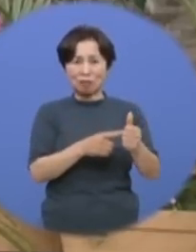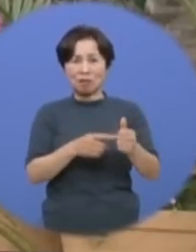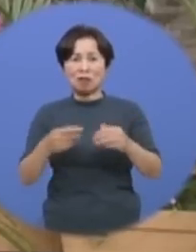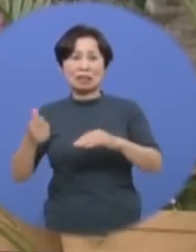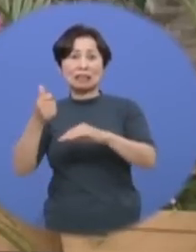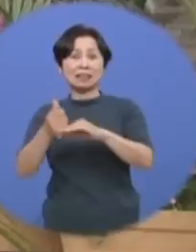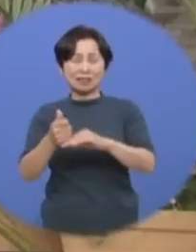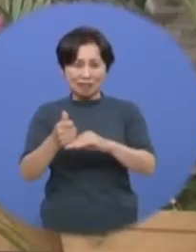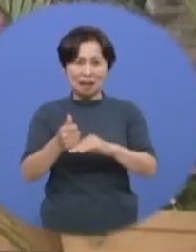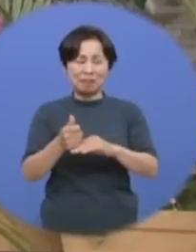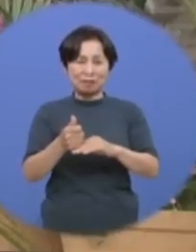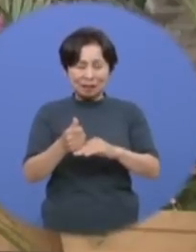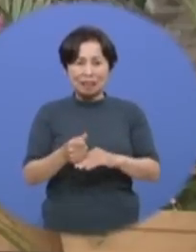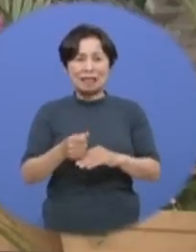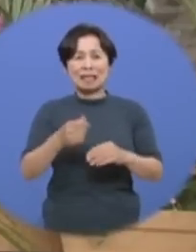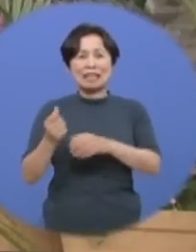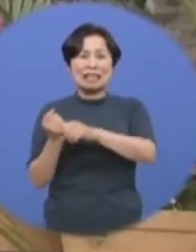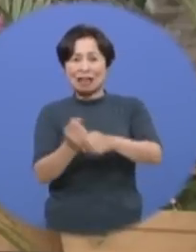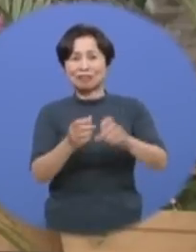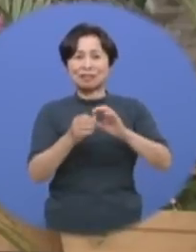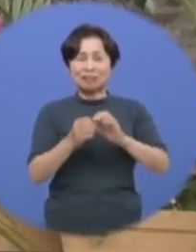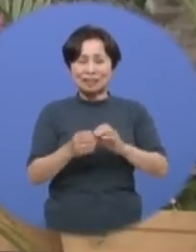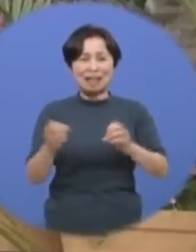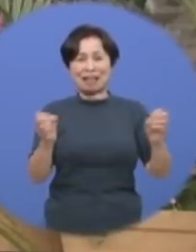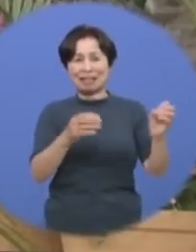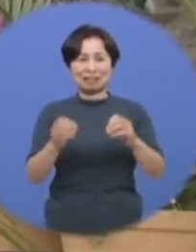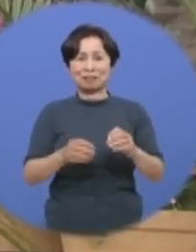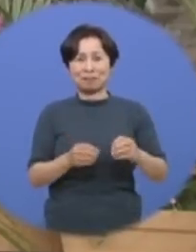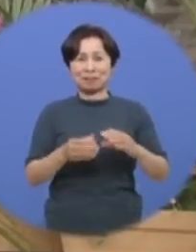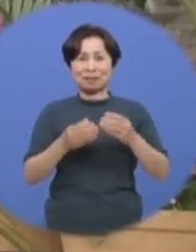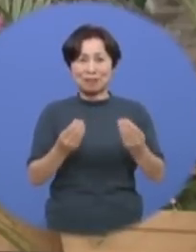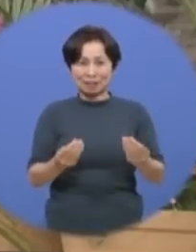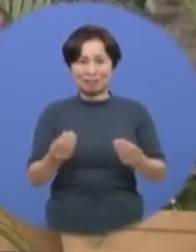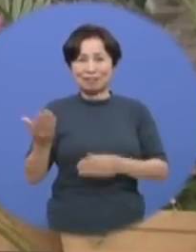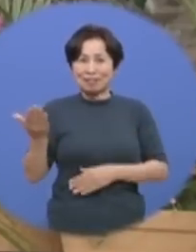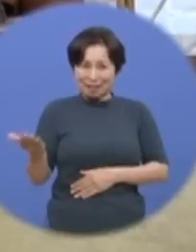和歌山をテーマに語り合いますがご覧ください